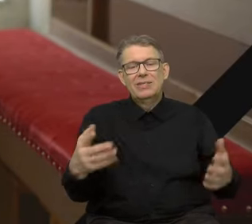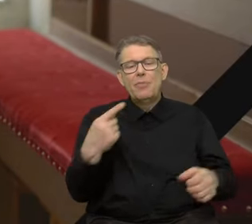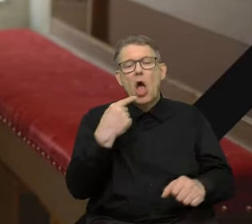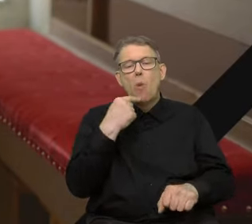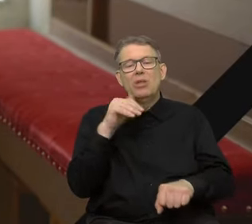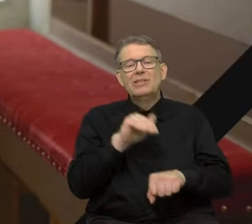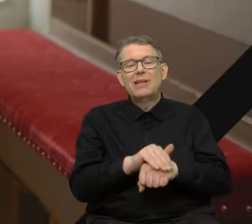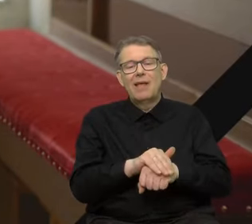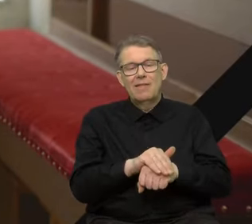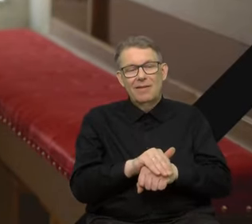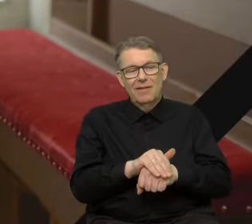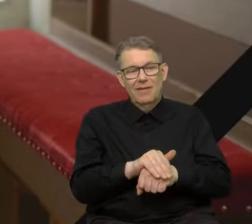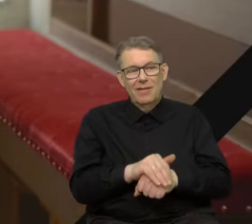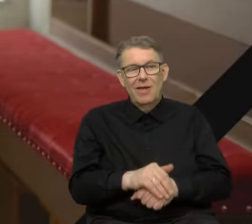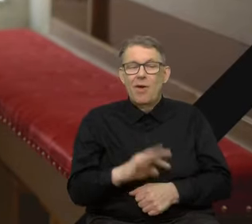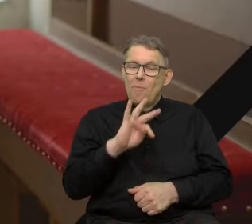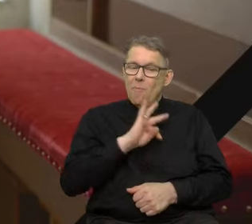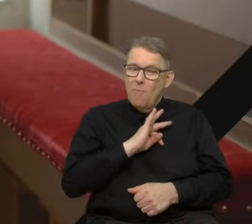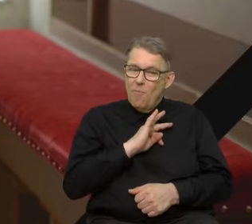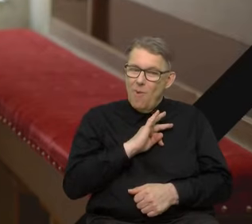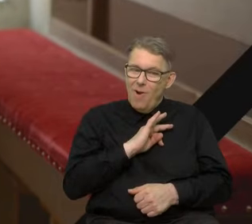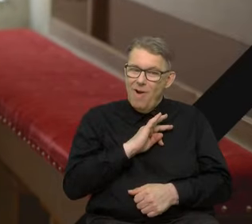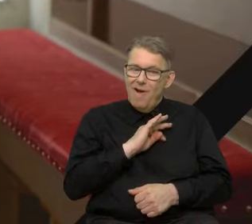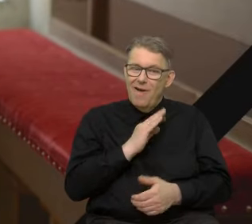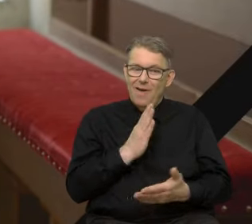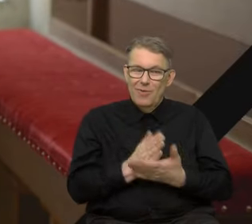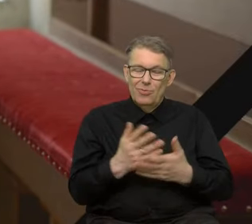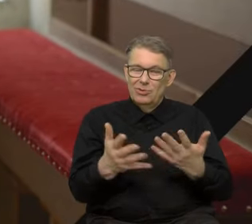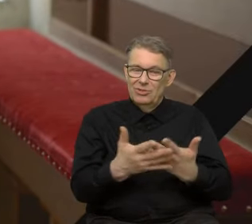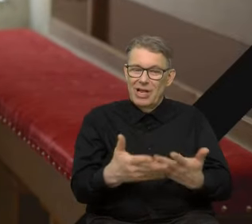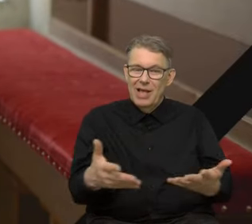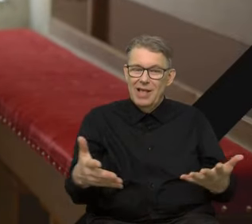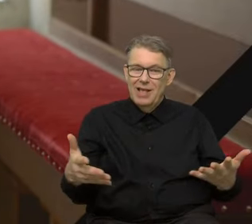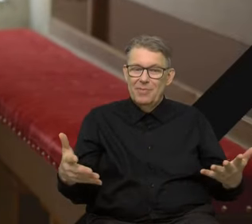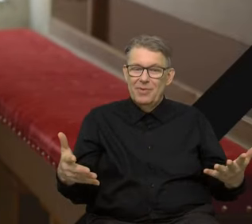obiecanej. Mojej już ziemi.